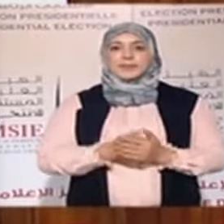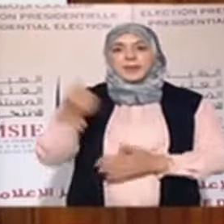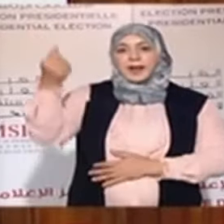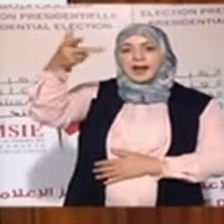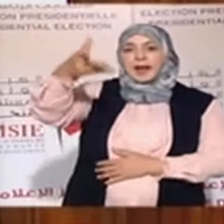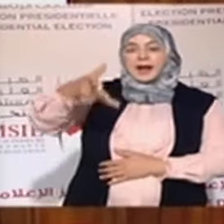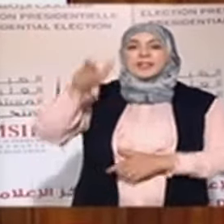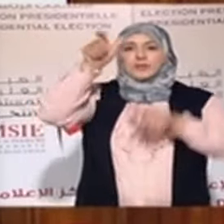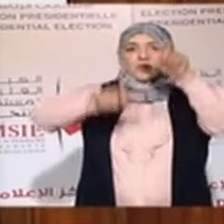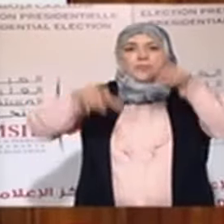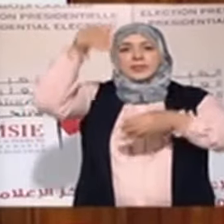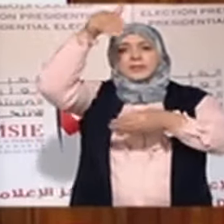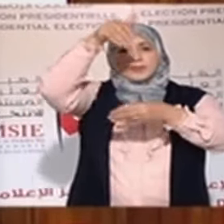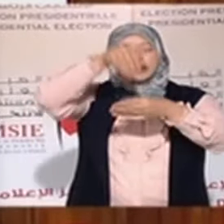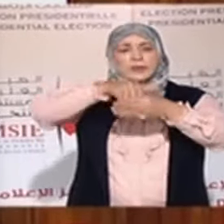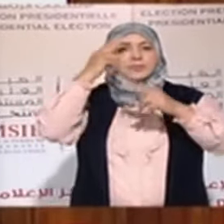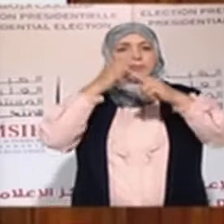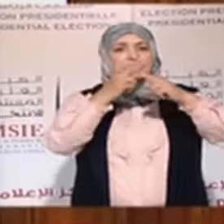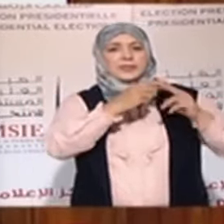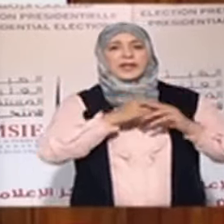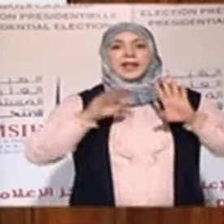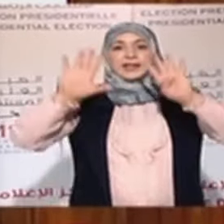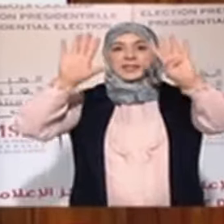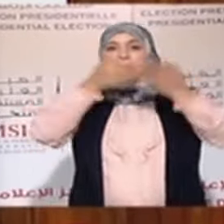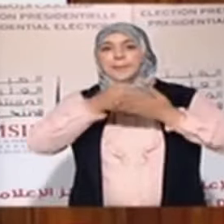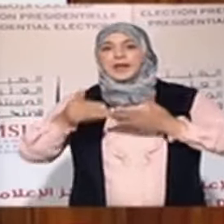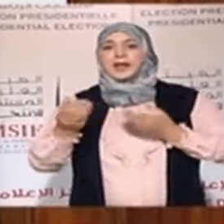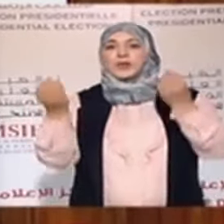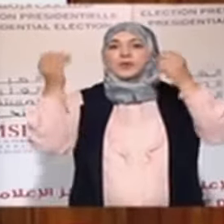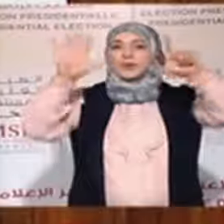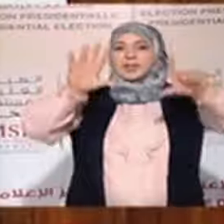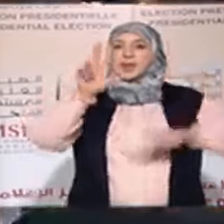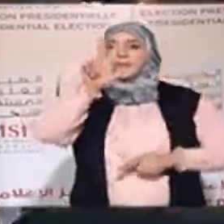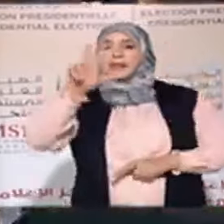العدد الجملي للناخبين المسجلين